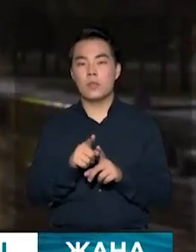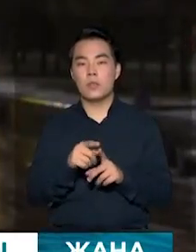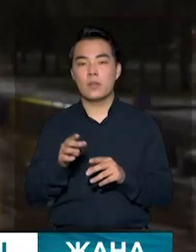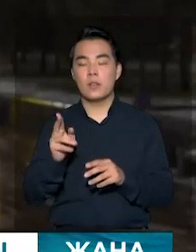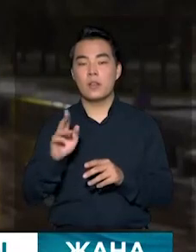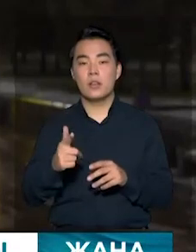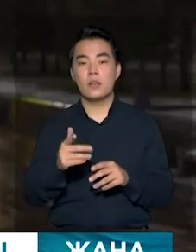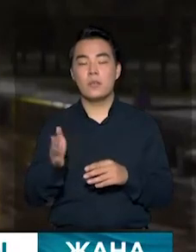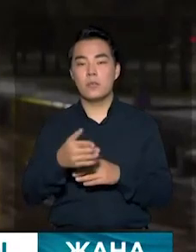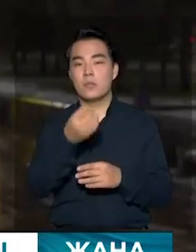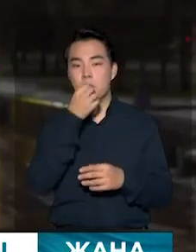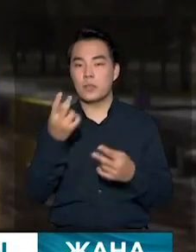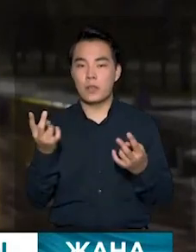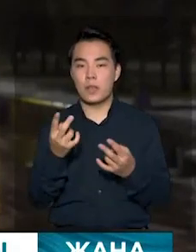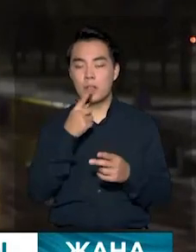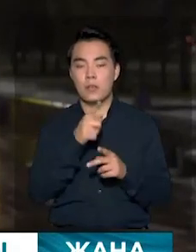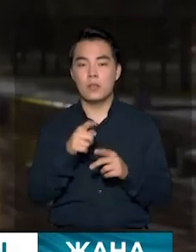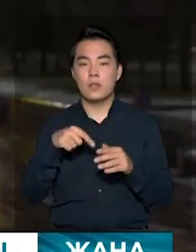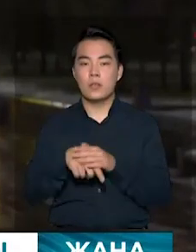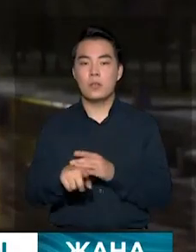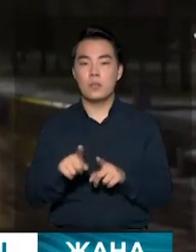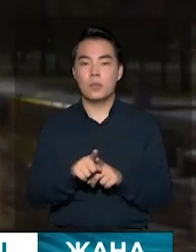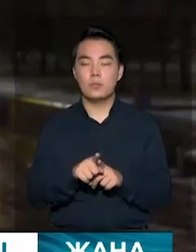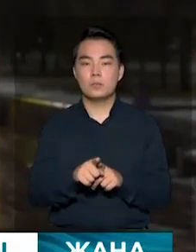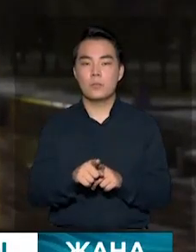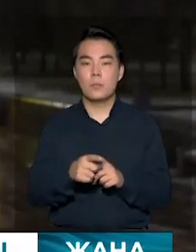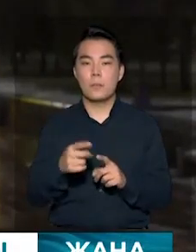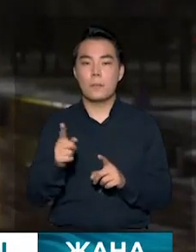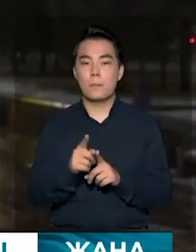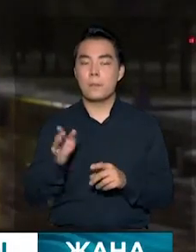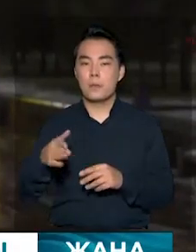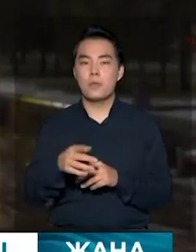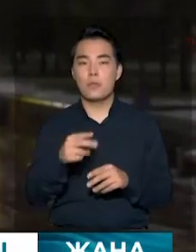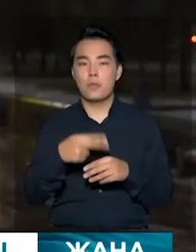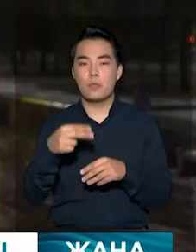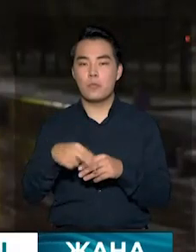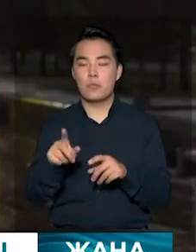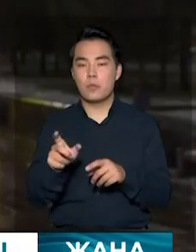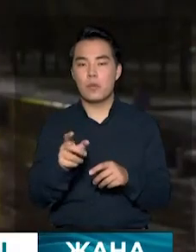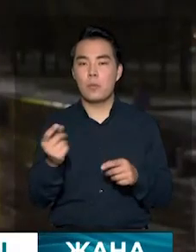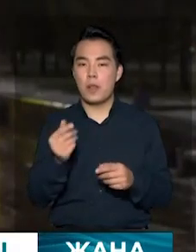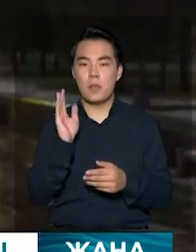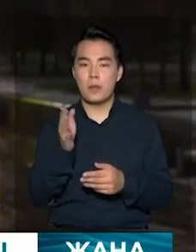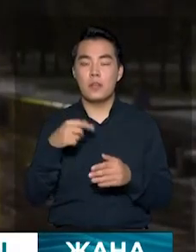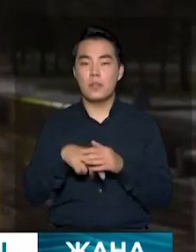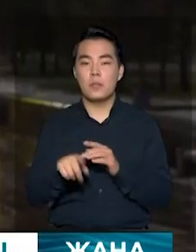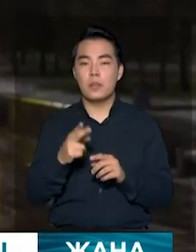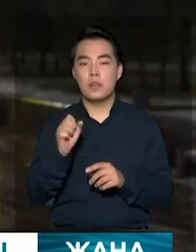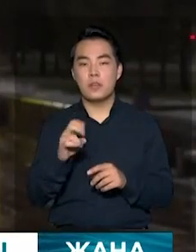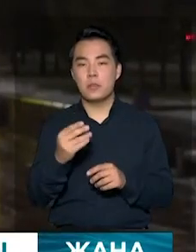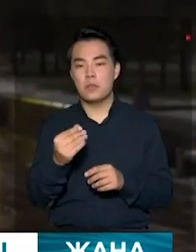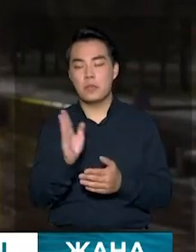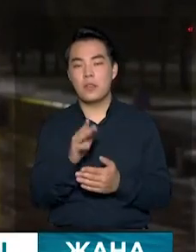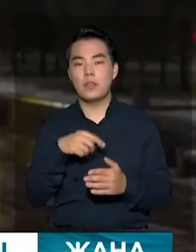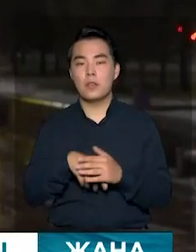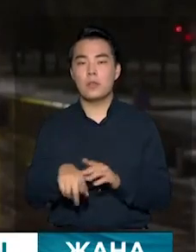айтып өттің. Енді олардың арасында балықты сатып алмайтындар да көп шығар. Бірақ мәселе тек бағада емес, біздің